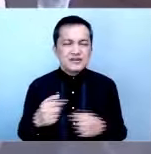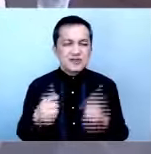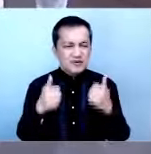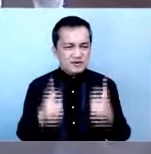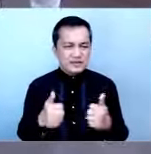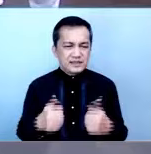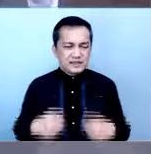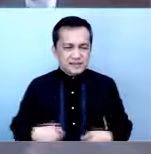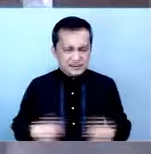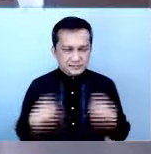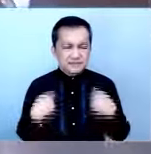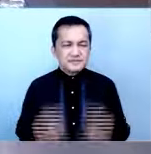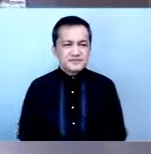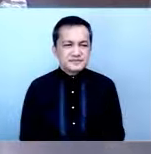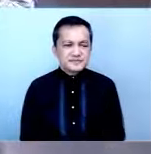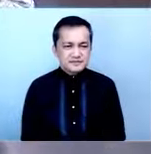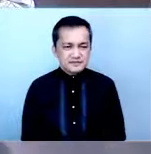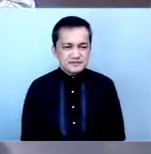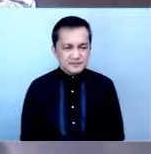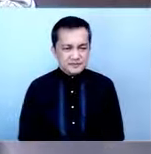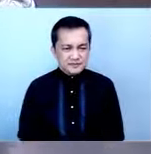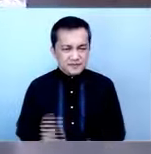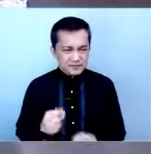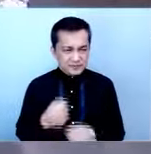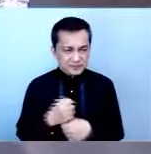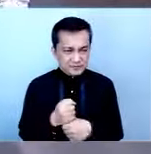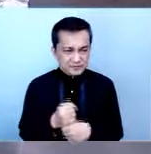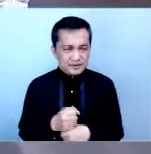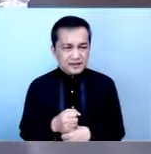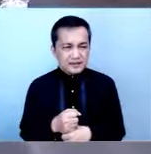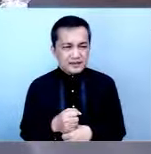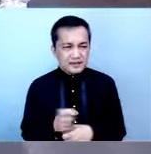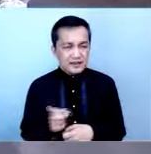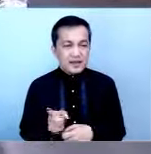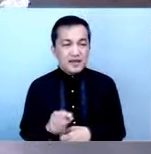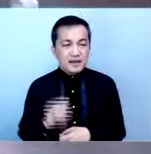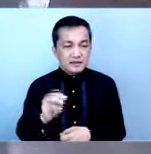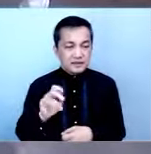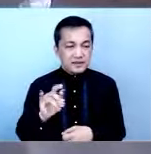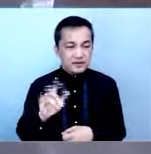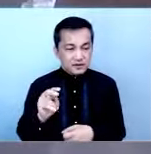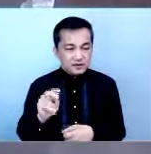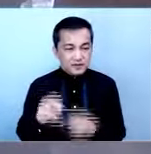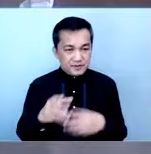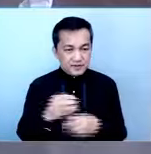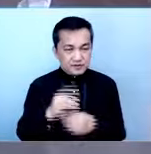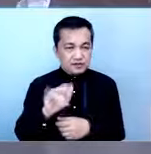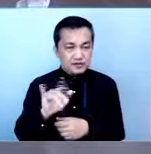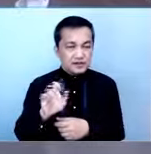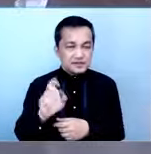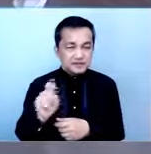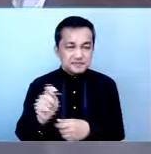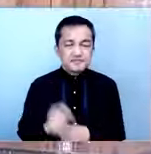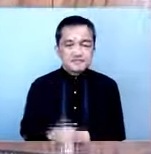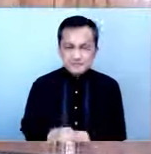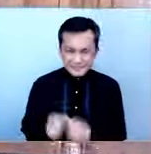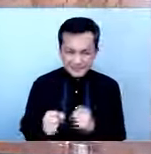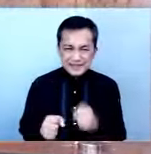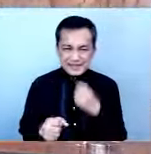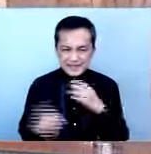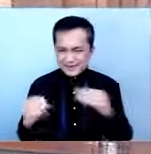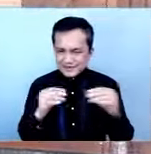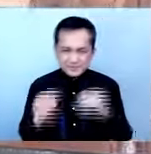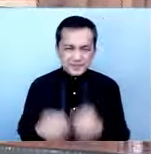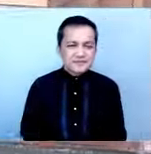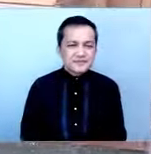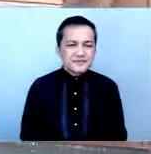ma'am. Ma'am, pwede akong paggawa ng ganito kasi naingit. Melon, okay. Instead of my sugar. Nako. Yung may cornflakes. Pwede ba, papataan ko lang yung mga